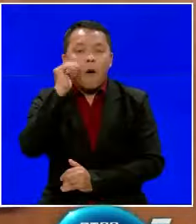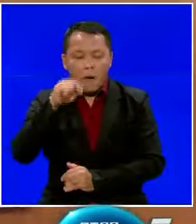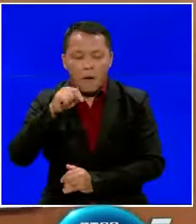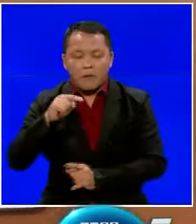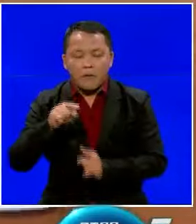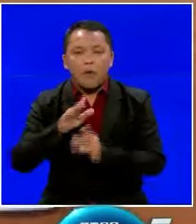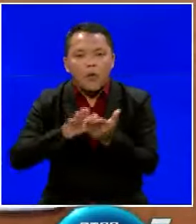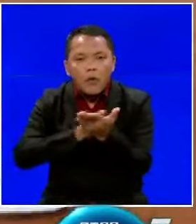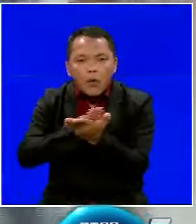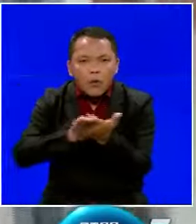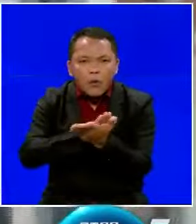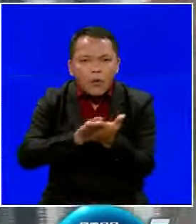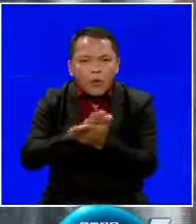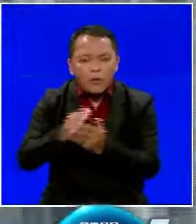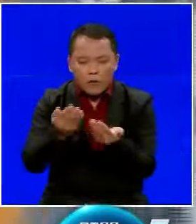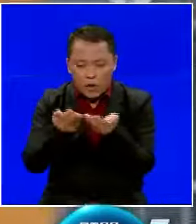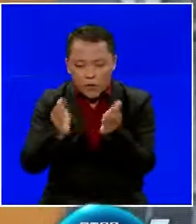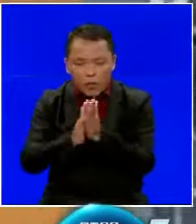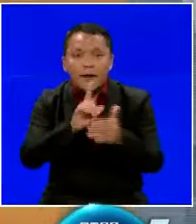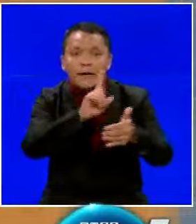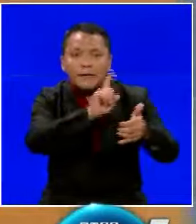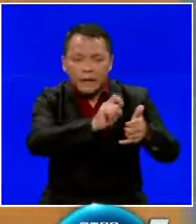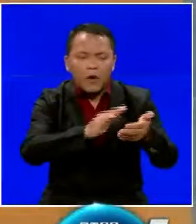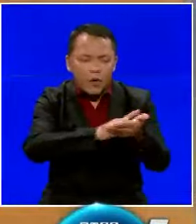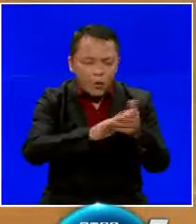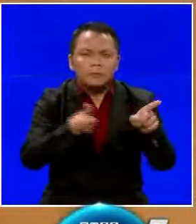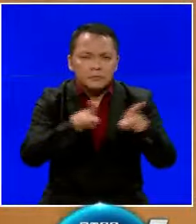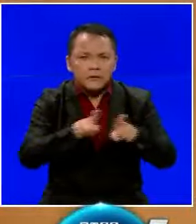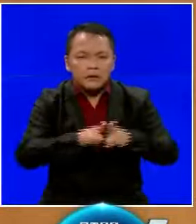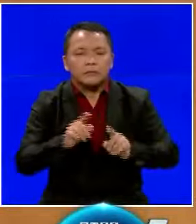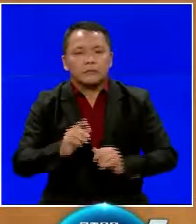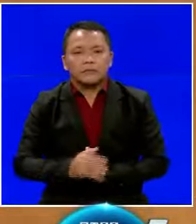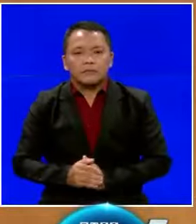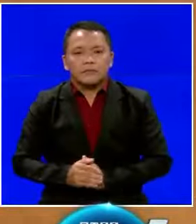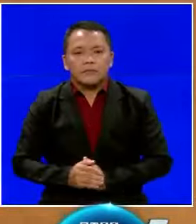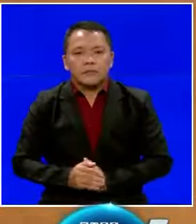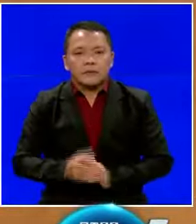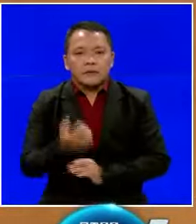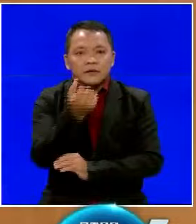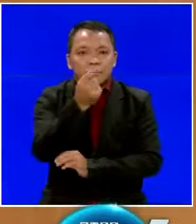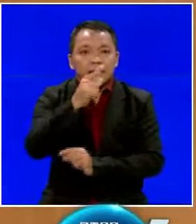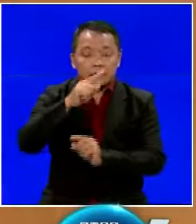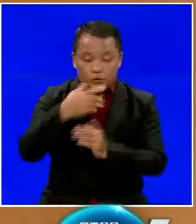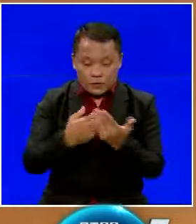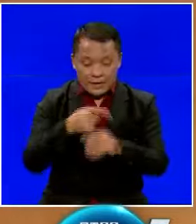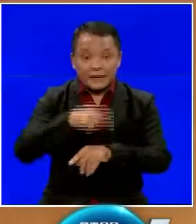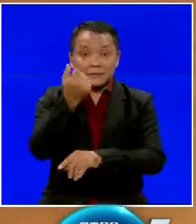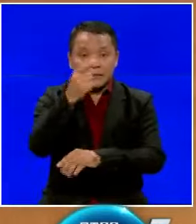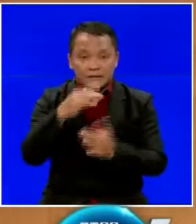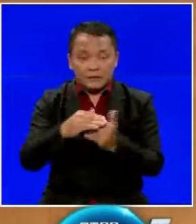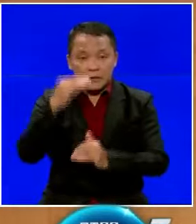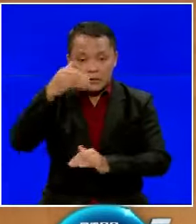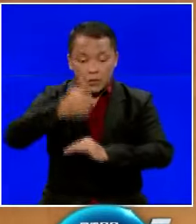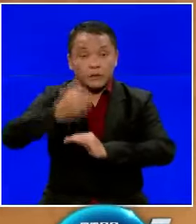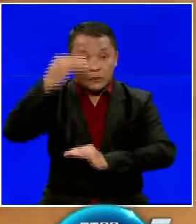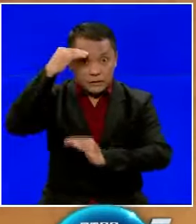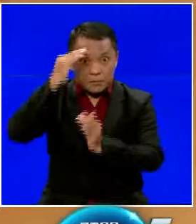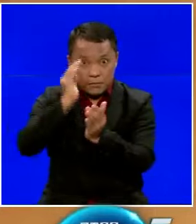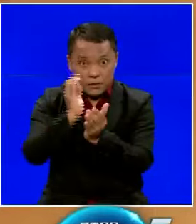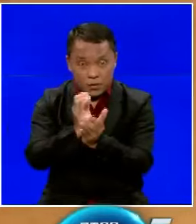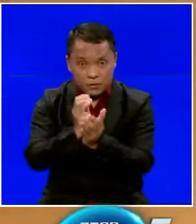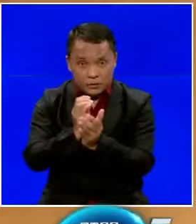องก็ขอโทษครอบครัวของผู้เสียชีวิตเช่นเดียวกันค่ะคุณผู้ชมตั้งแต่11นาฬิกาที่ผ่านมานะคะพันตำรวจตรีทิติปก